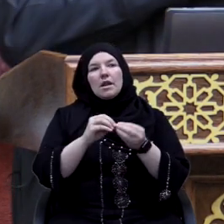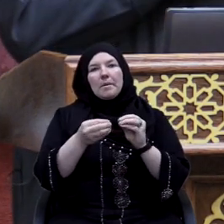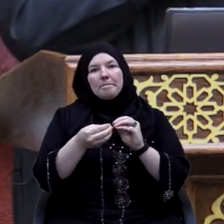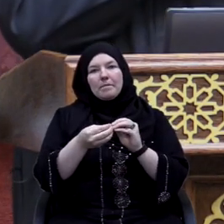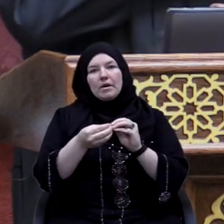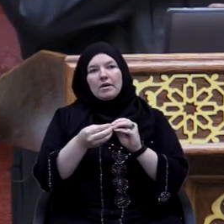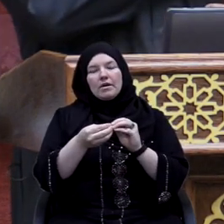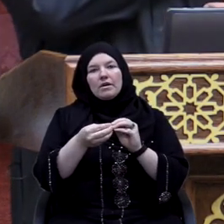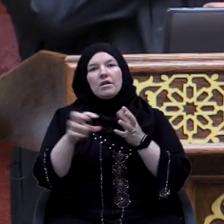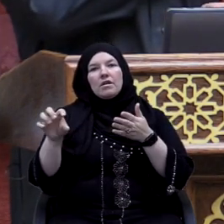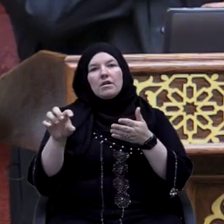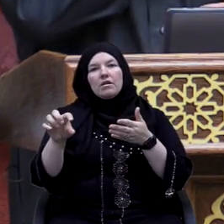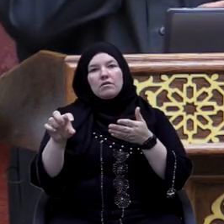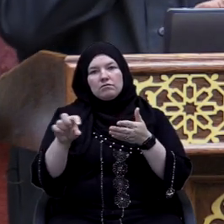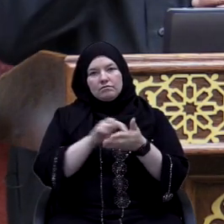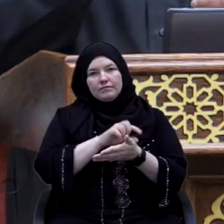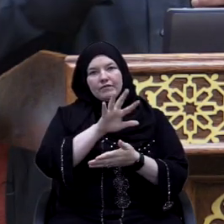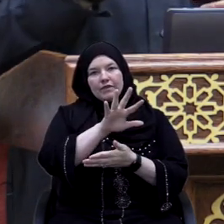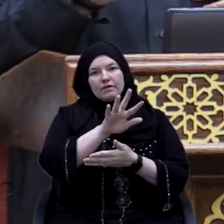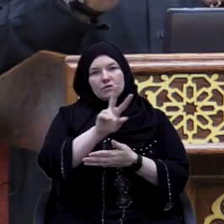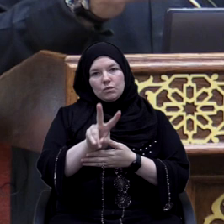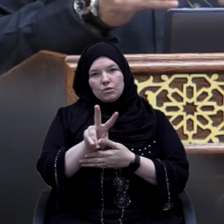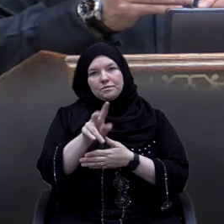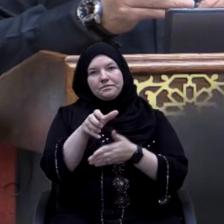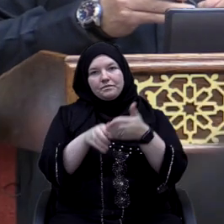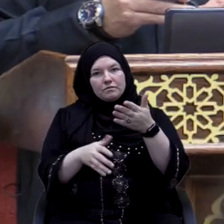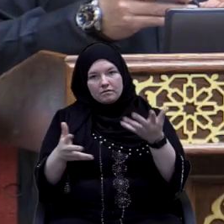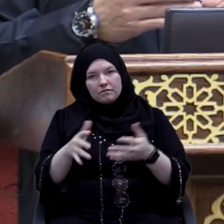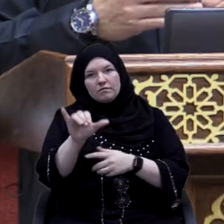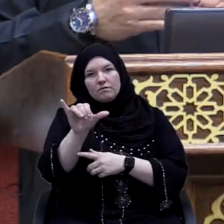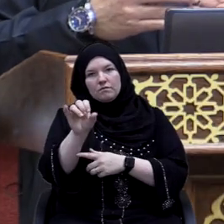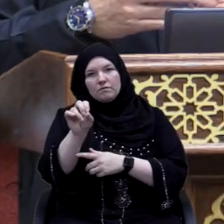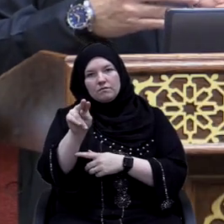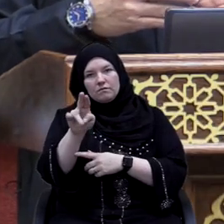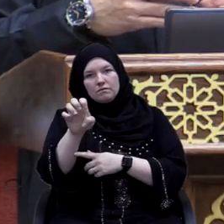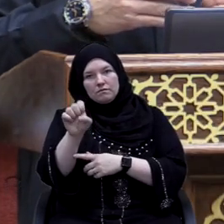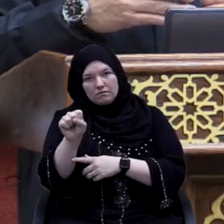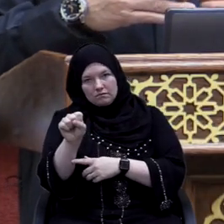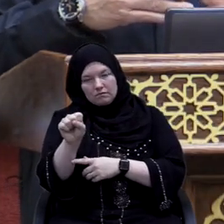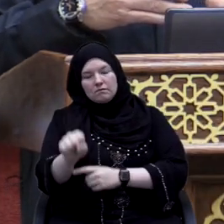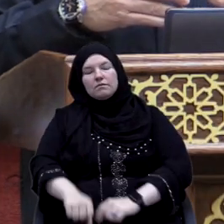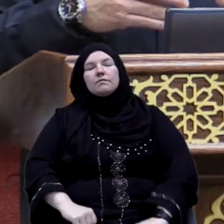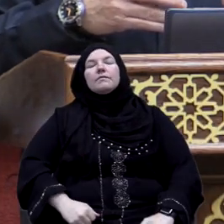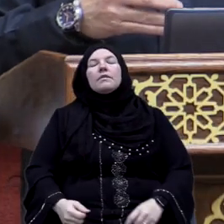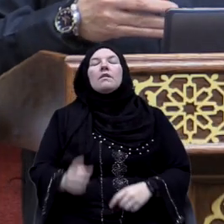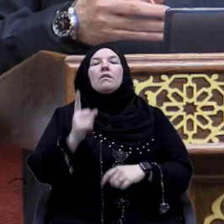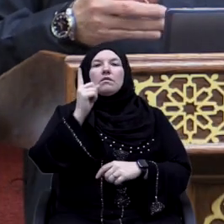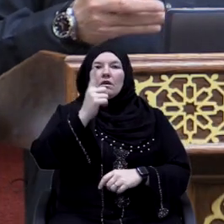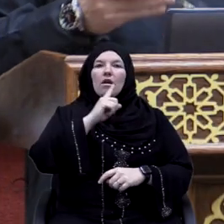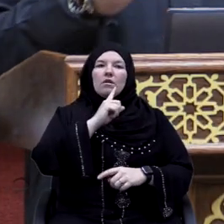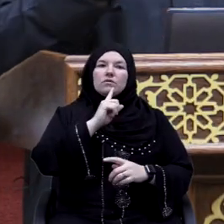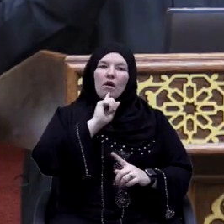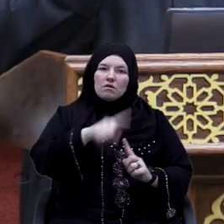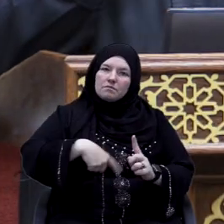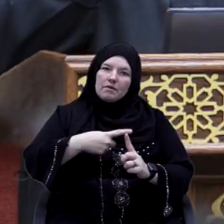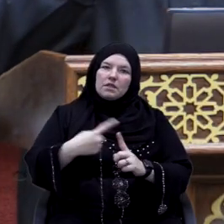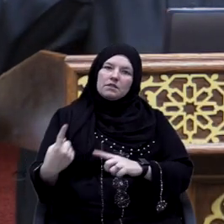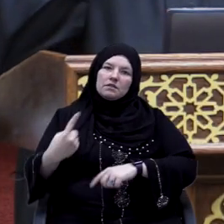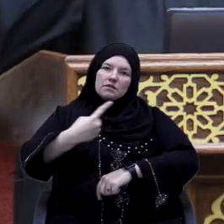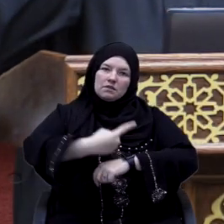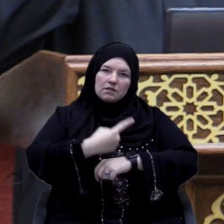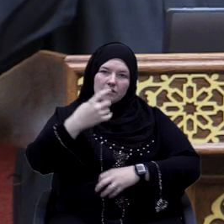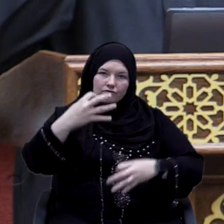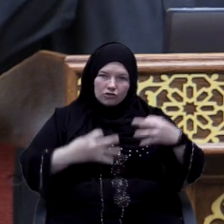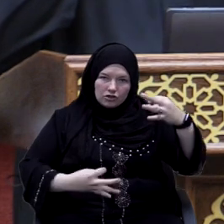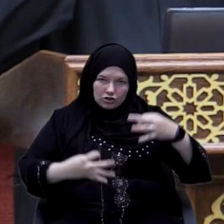52, Surah Yunus, where Allah subhanahu wa ta'ala says, ثُمَّ قِيلَ لِلَّذِينَ ظَلَمُوا ذُوقُوا عَذَابَ